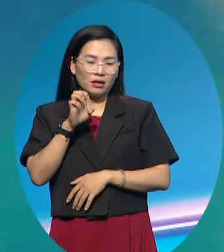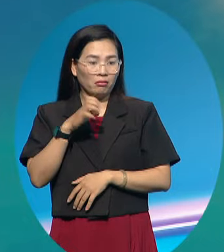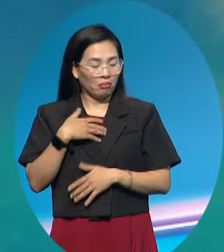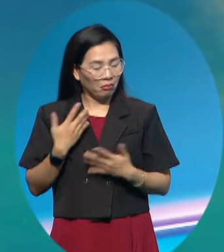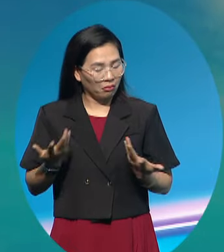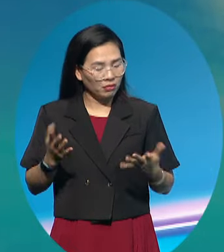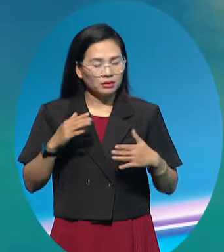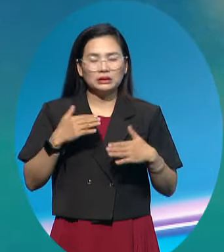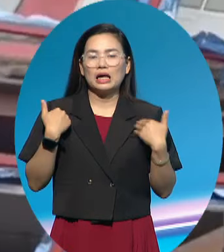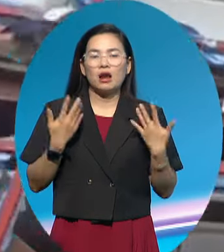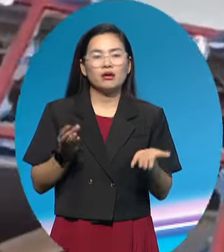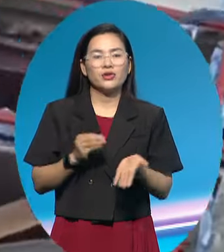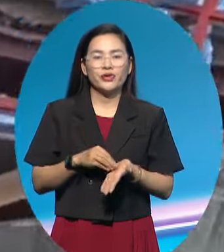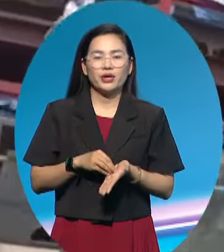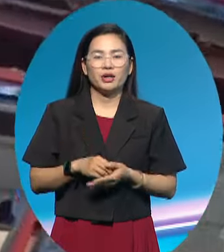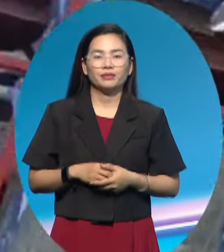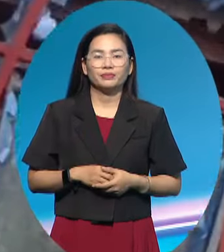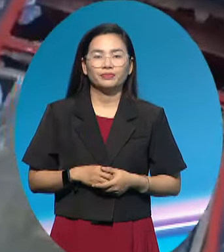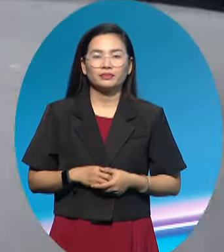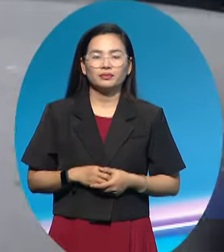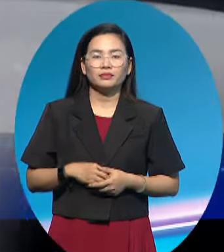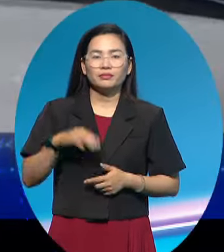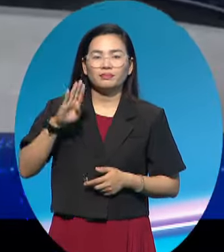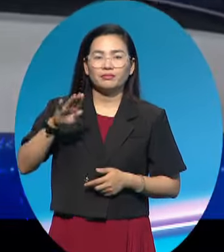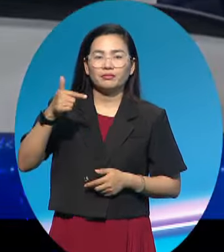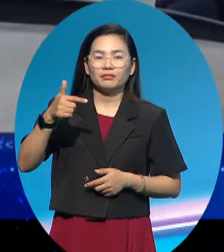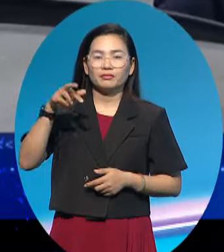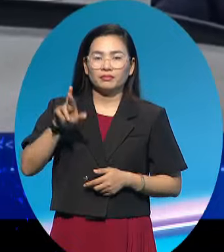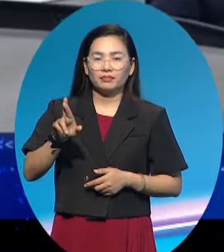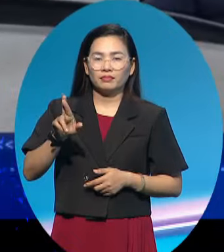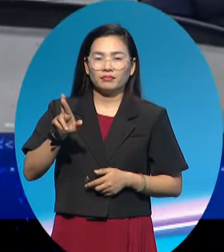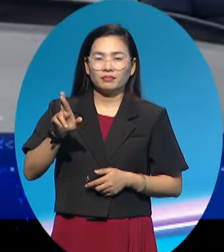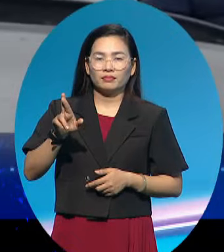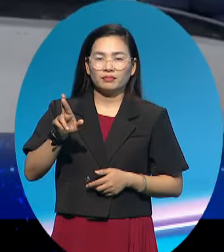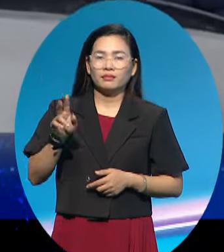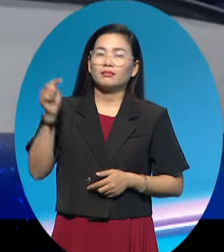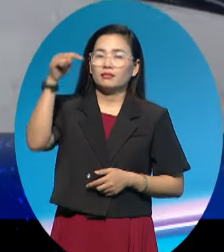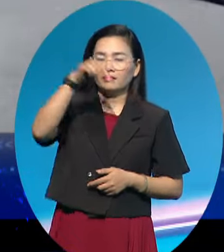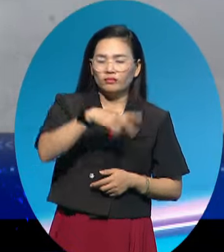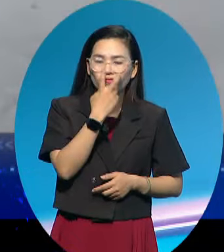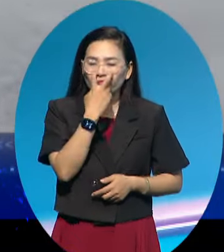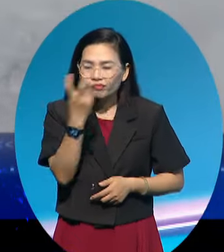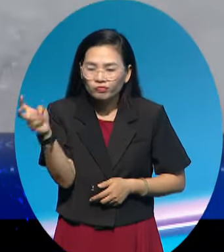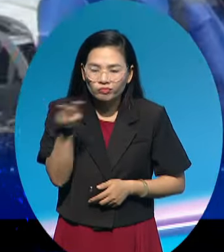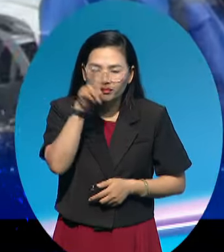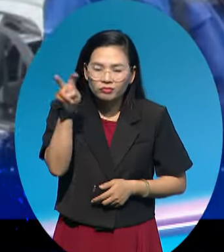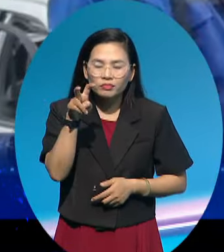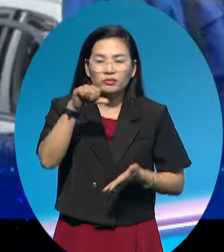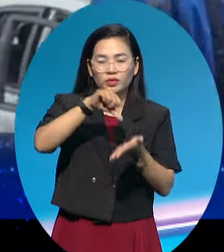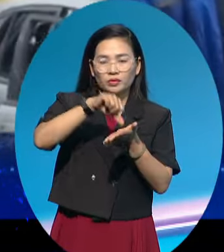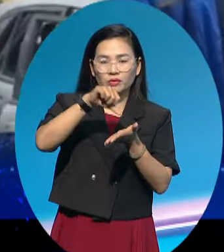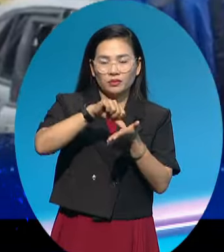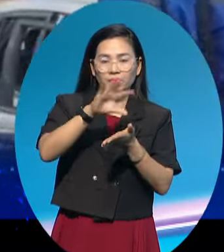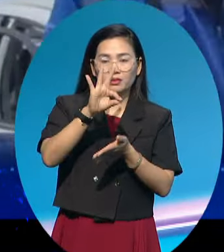luận nào Thống đốc borov viacheslav kov đã đến thị sát tại một trung tâm thương mại bị thiệt